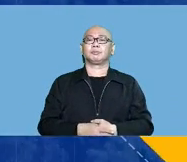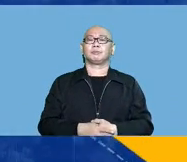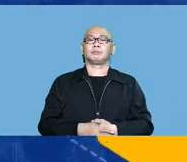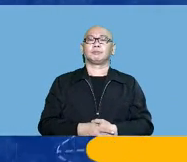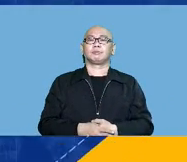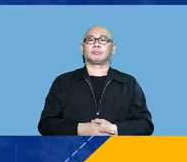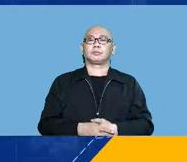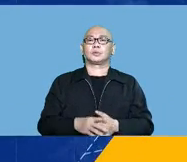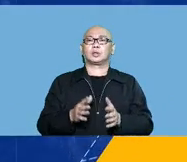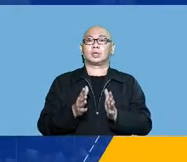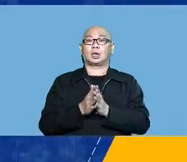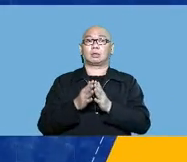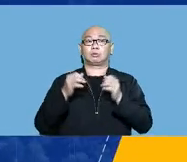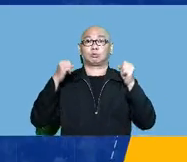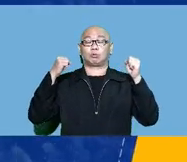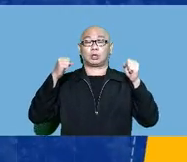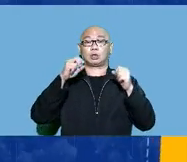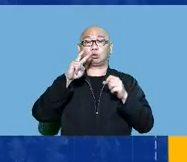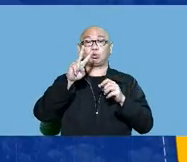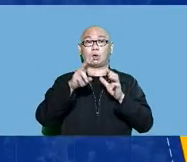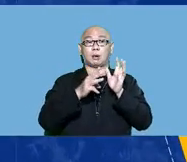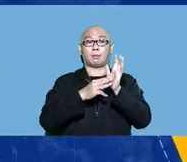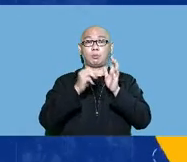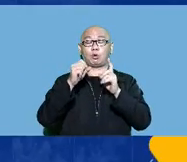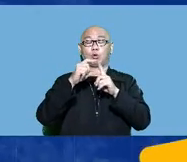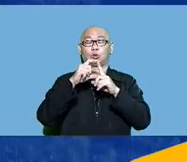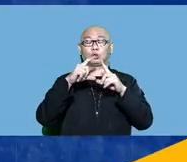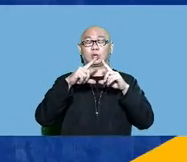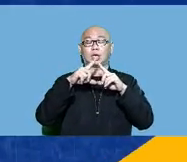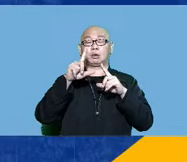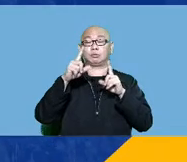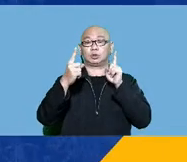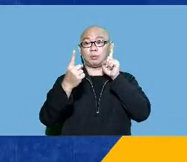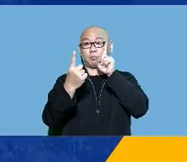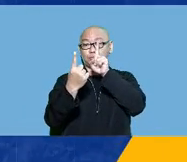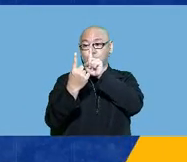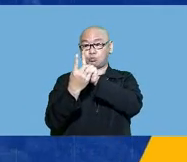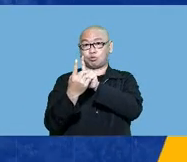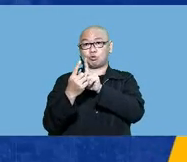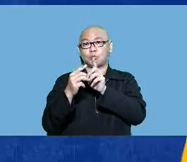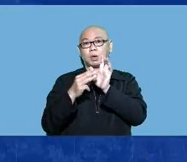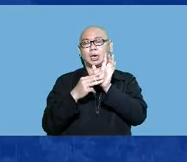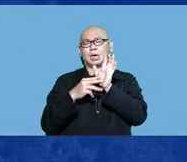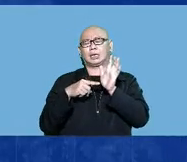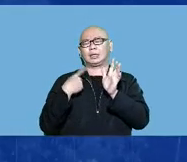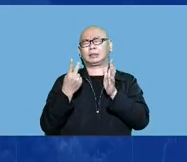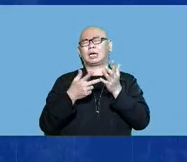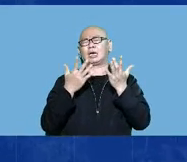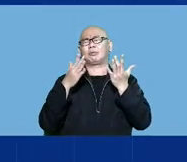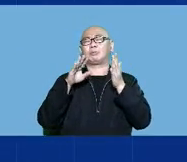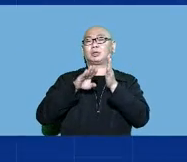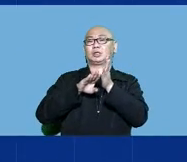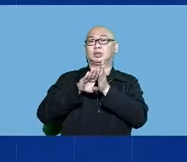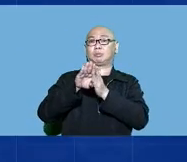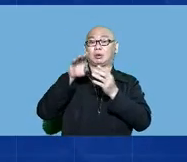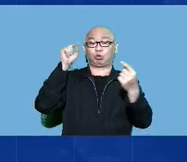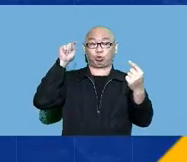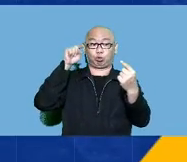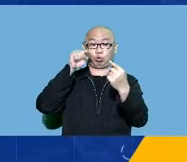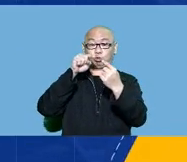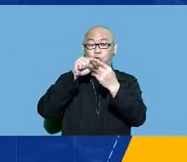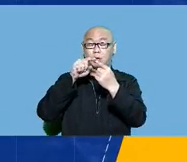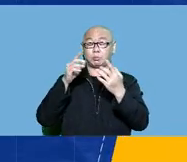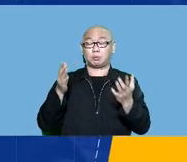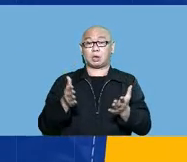Dengan menguatnya dua modal, bertemunya dua modal ini, maka kita harapkan di masa depan tujuan pembangunan